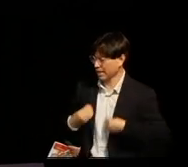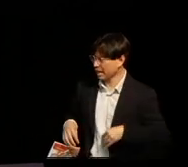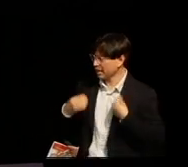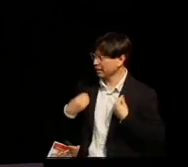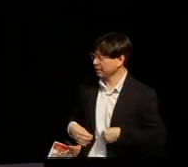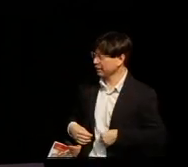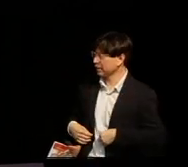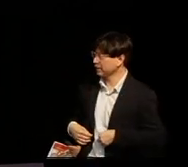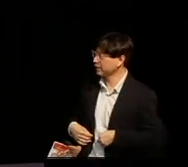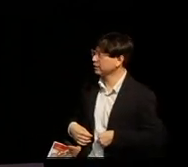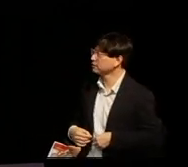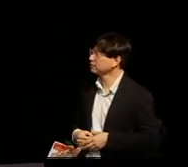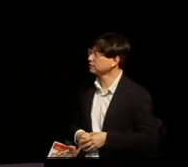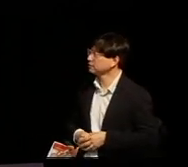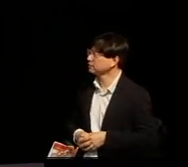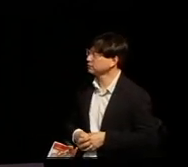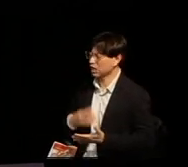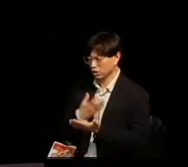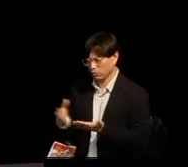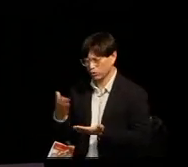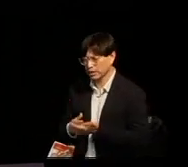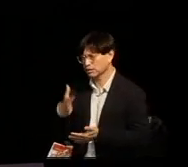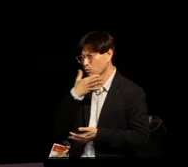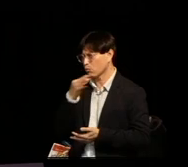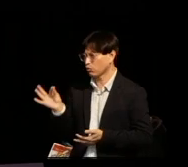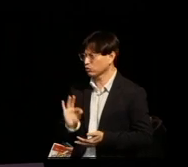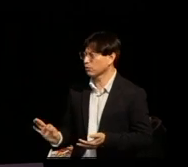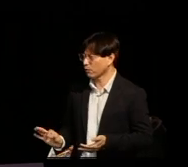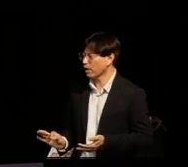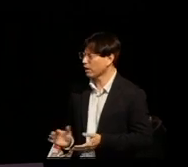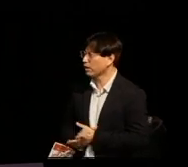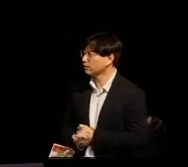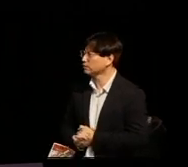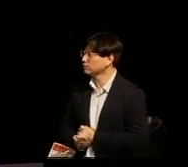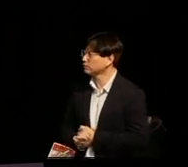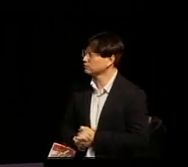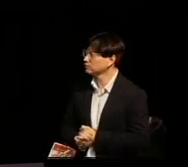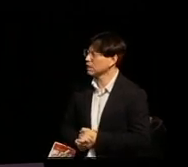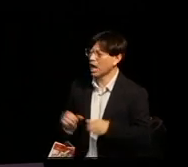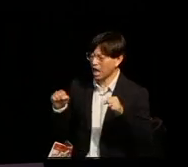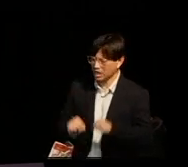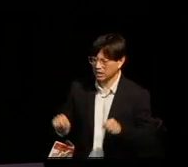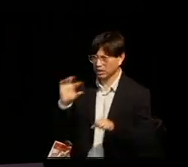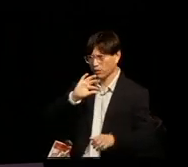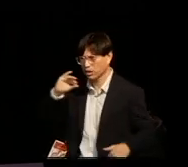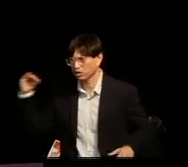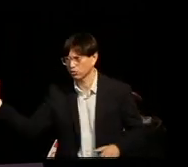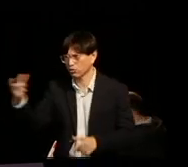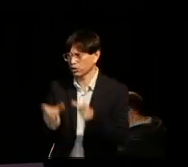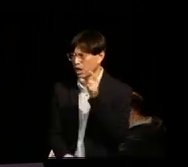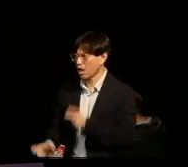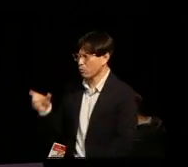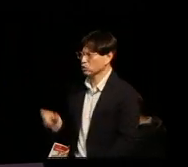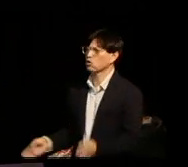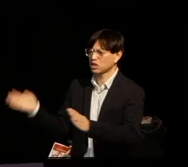piaciuta mi era molto Consolato questa questa testimonianza quindi la soggettività Attiva di tutti quanti anche delle persone